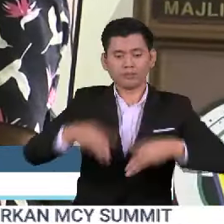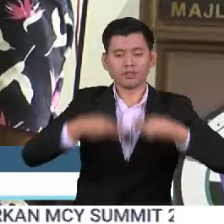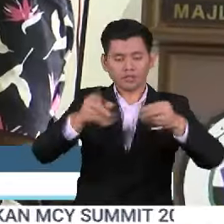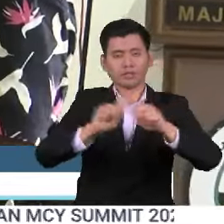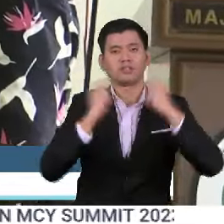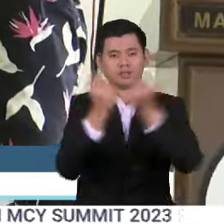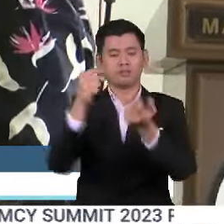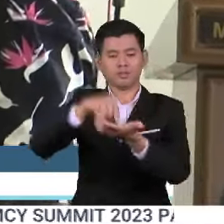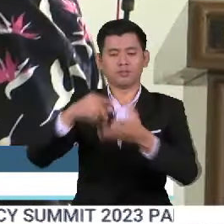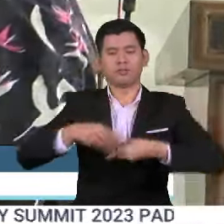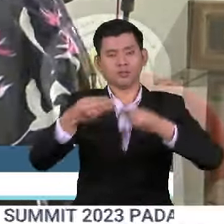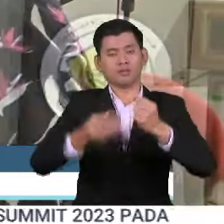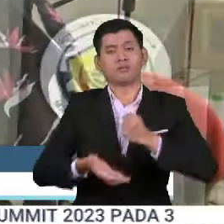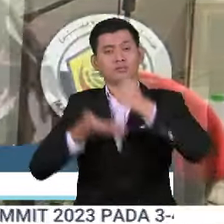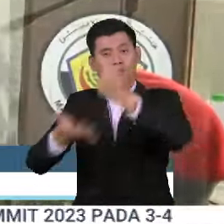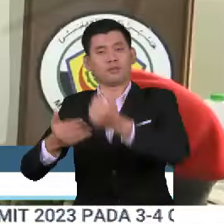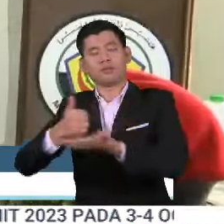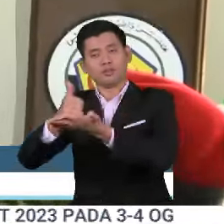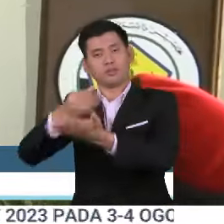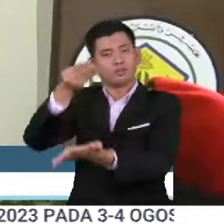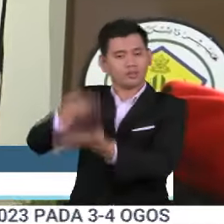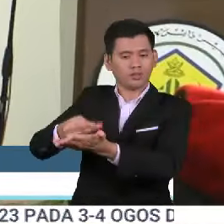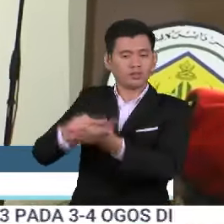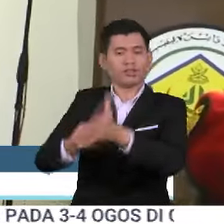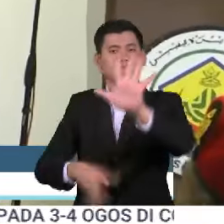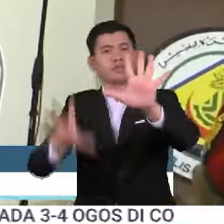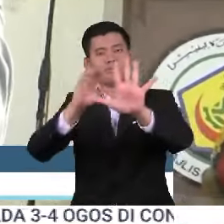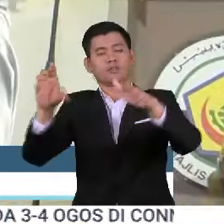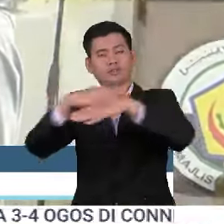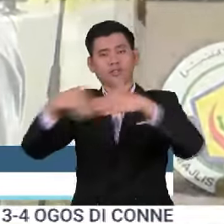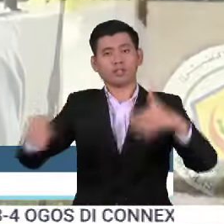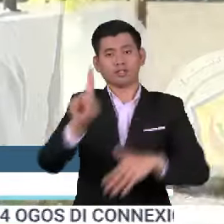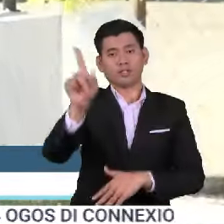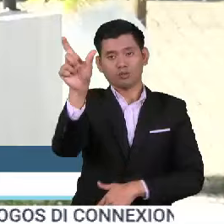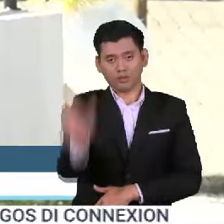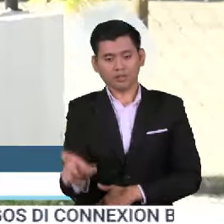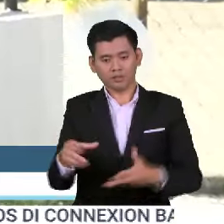kumpulan ini dengan memberi peruntukan bantuan tunai RM500 seorang.